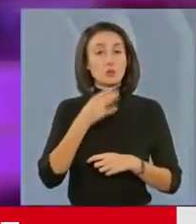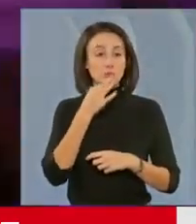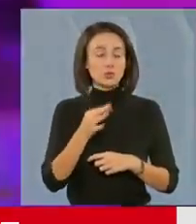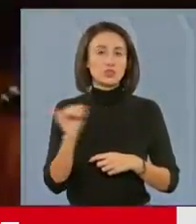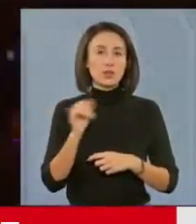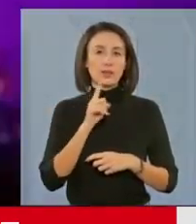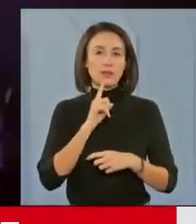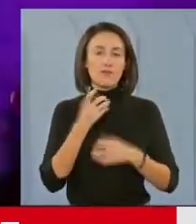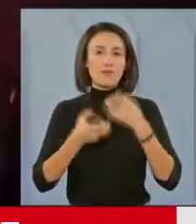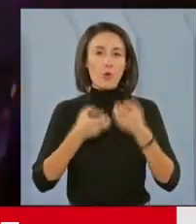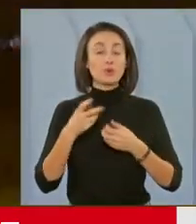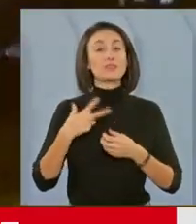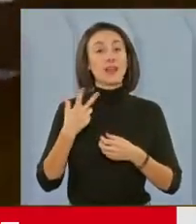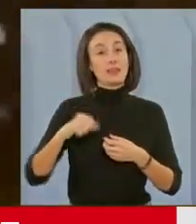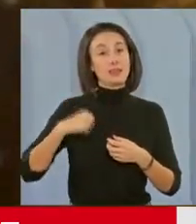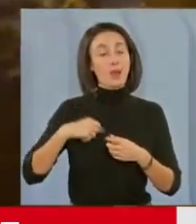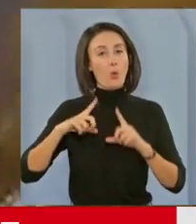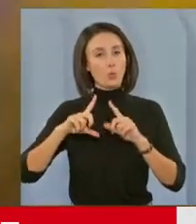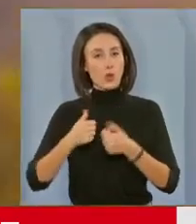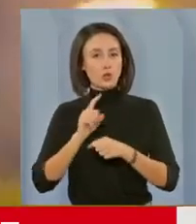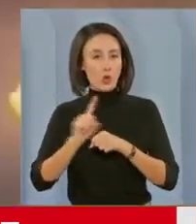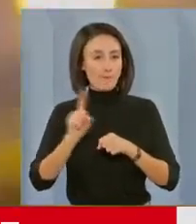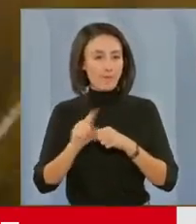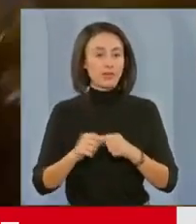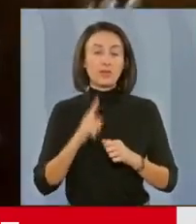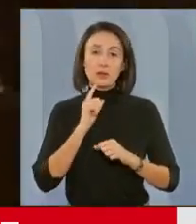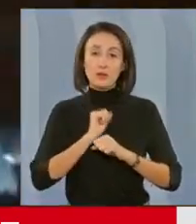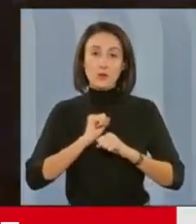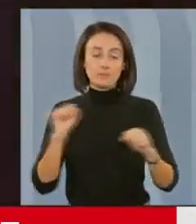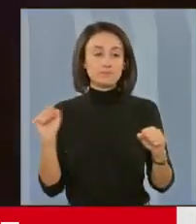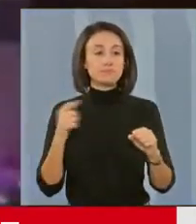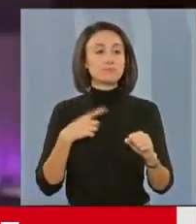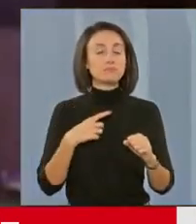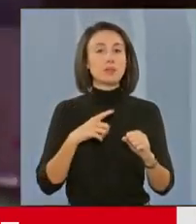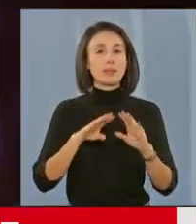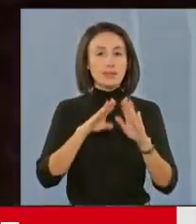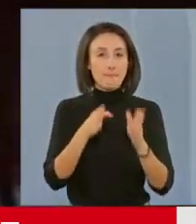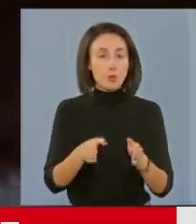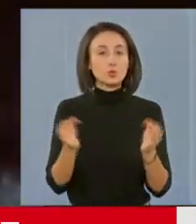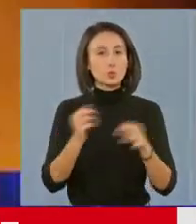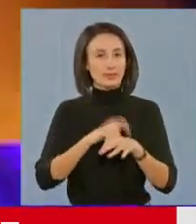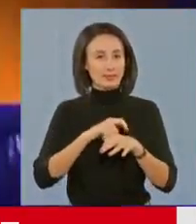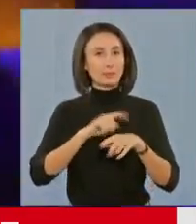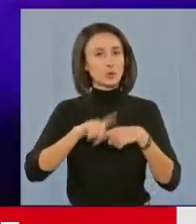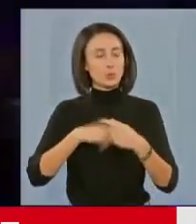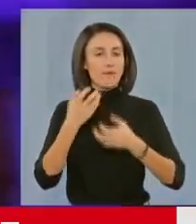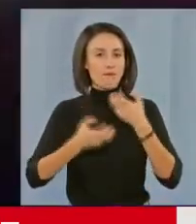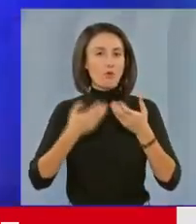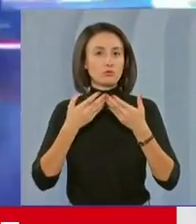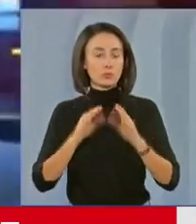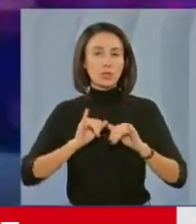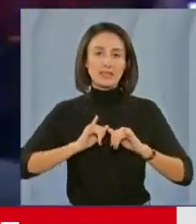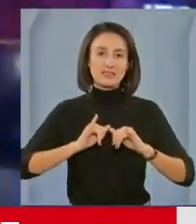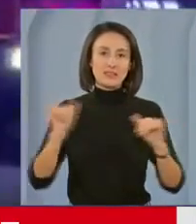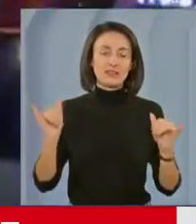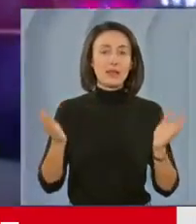autorii incendiului sunt trei tineri care ar fi aruncat un obiect pirotehnic de mici dimensiuni în zona depozitului. La scurt timp după aceea, flăcările au început să se